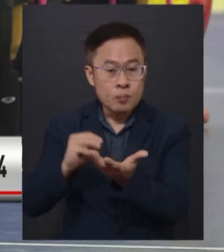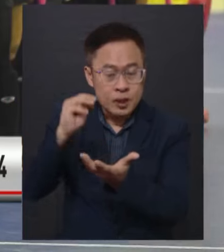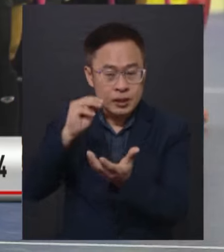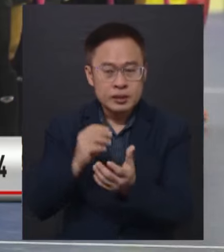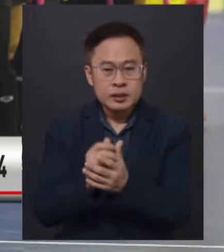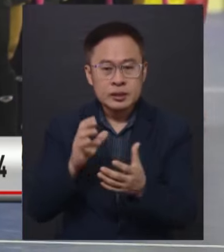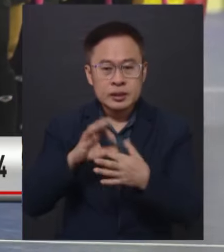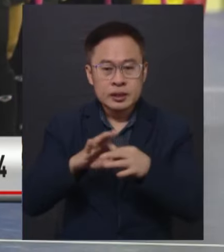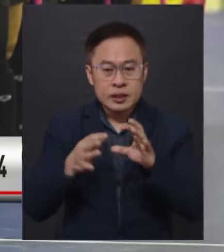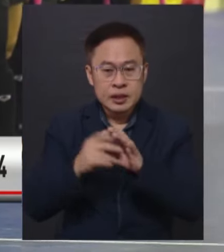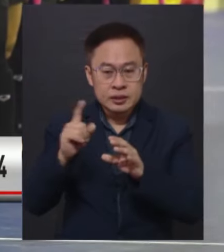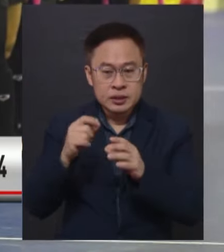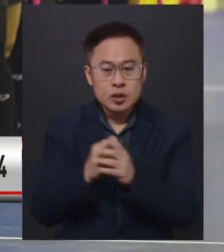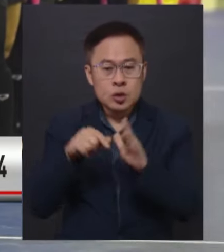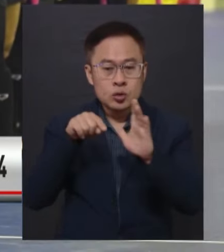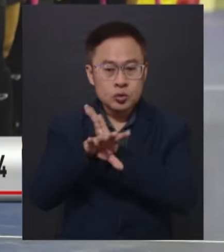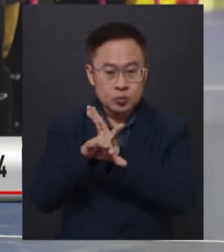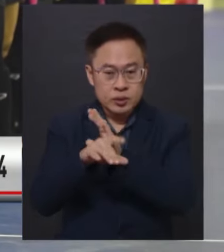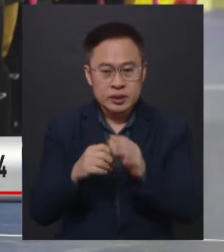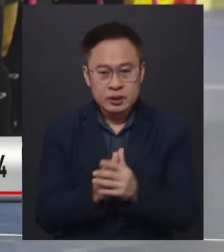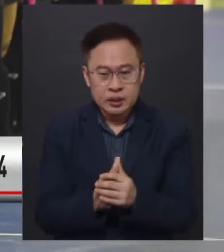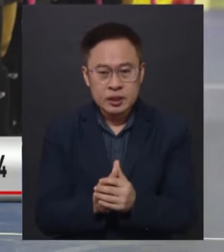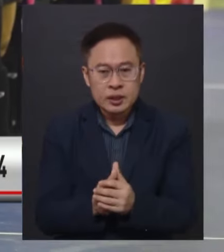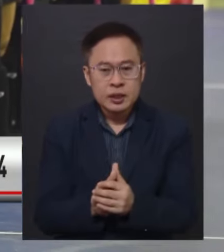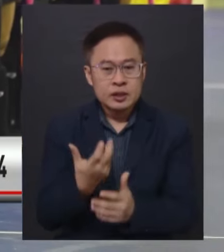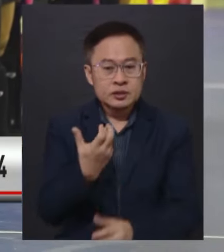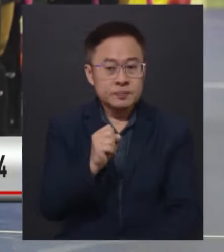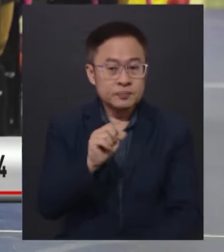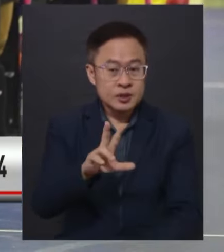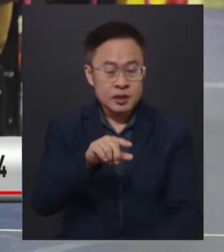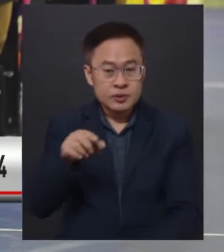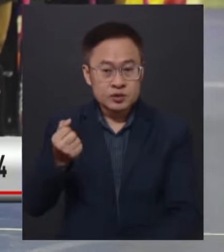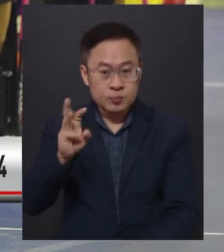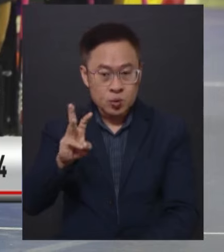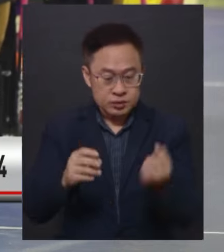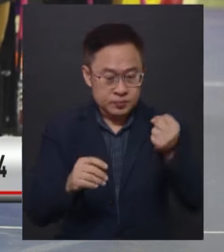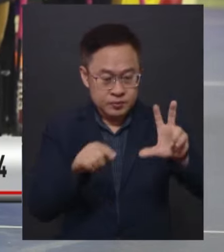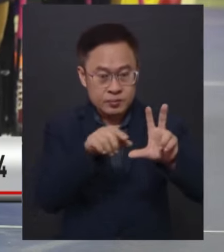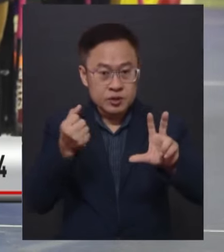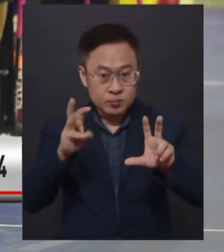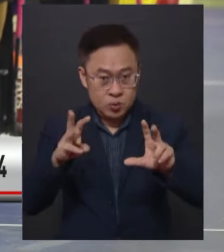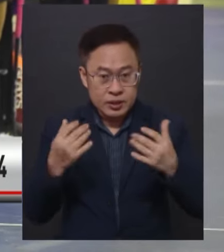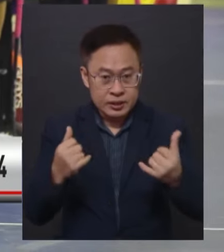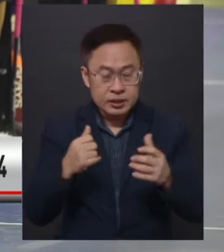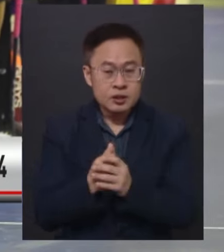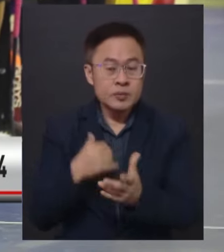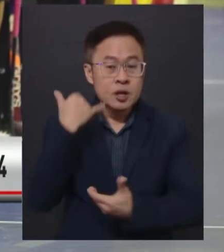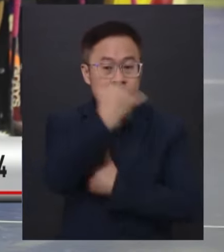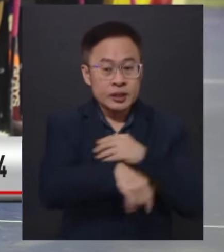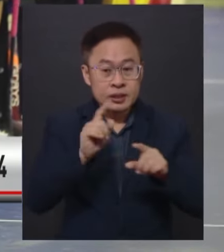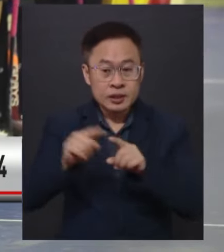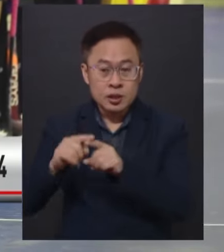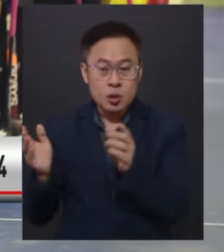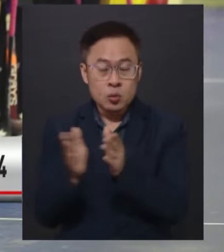การกีฬาแห่งชาติวิทยาเขตชลบุรีระหว่างวันที่13 - 16พฤษภาคมโดยรายการนี้มี 9ชาติ